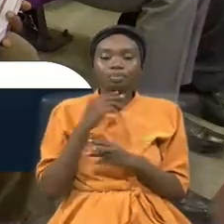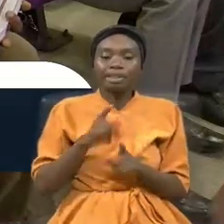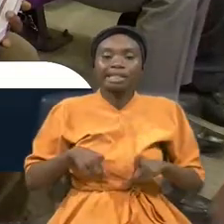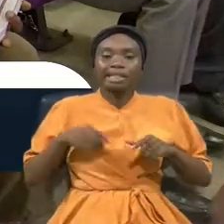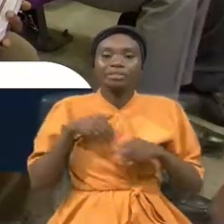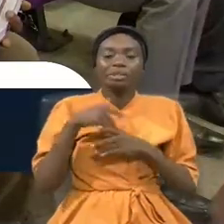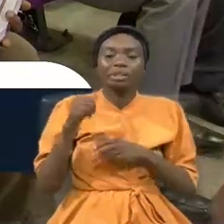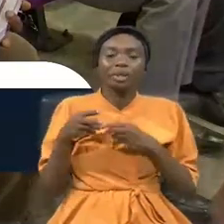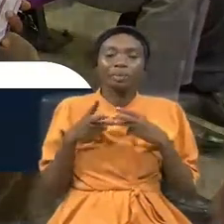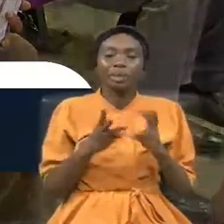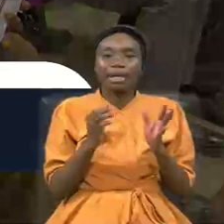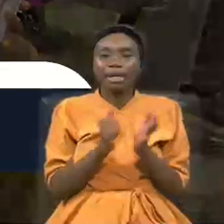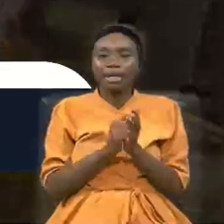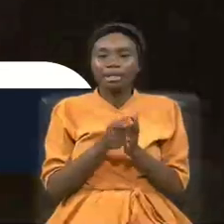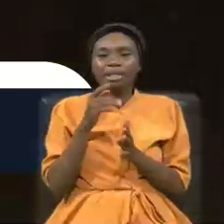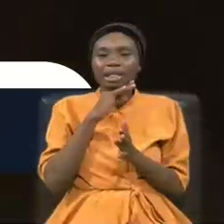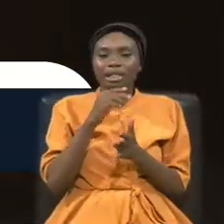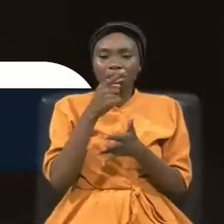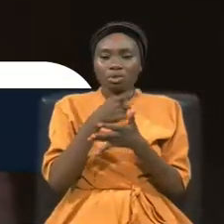ils vivent